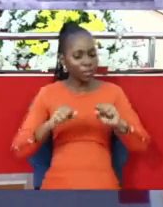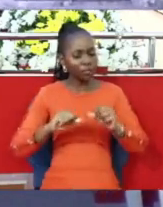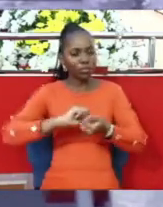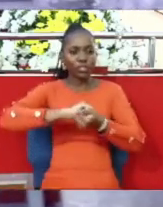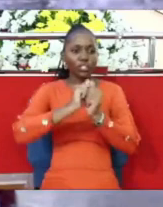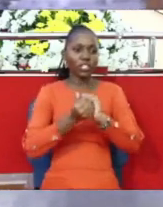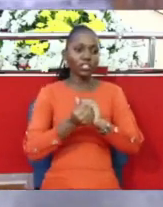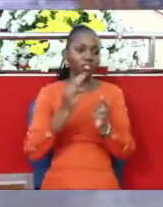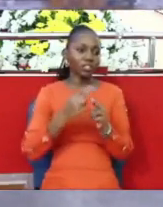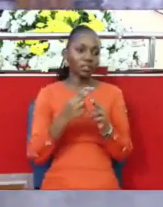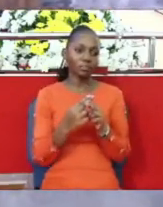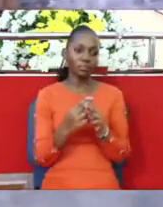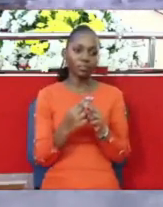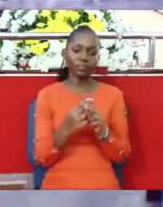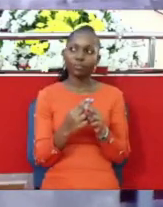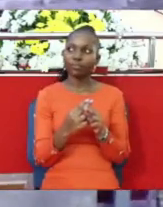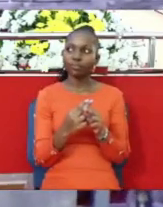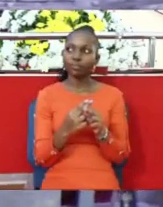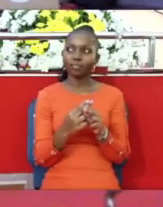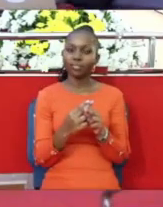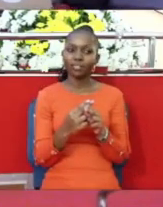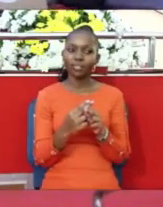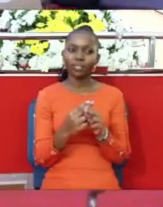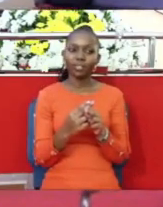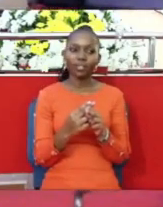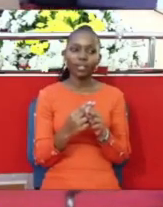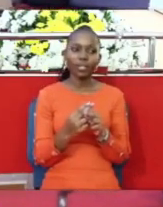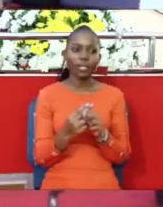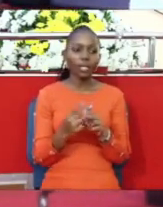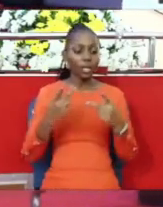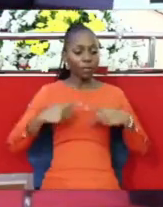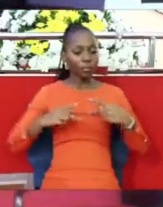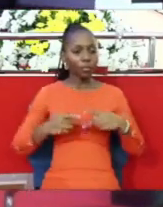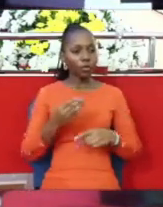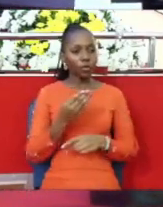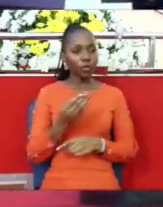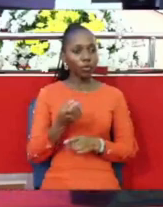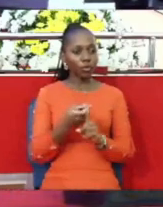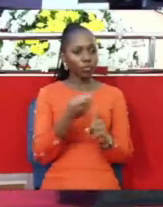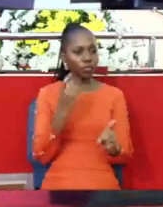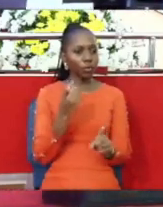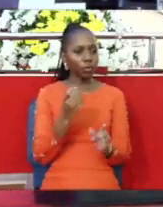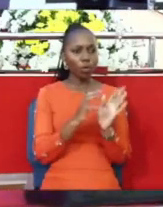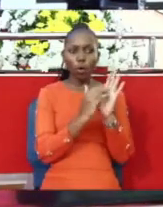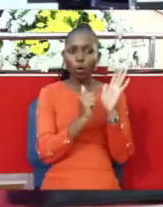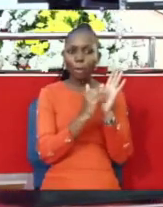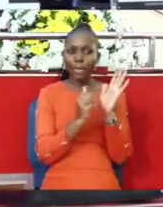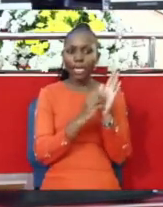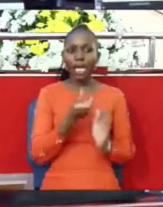about we that come from Ukambani and Nyanza? Aha, nabje sisi tuliotoka Ukambani na maeneo ya